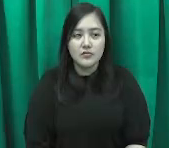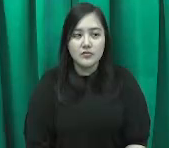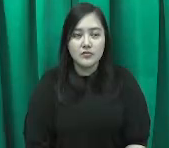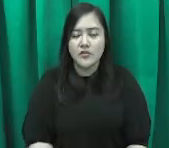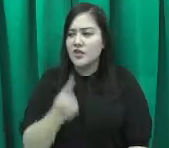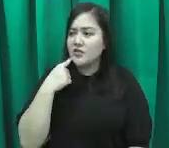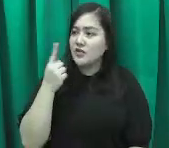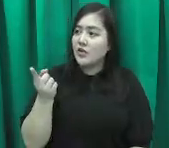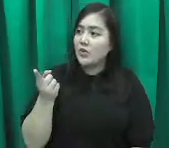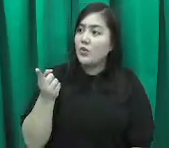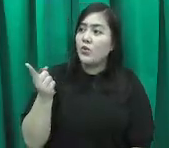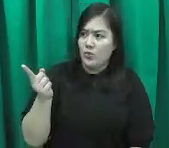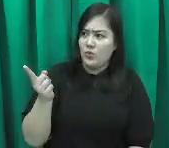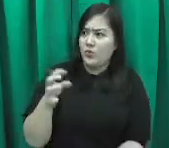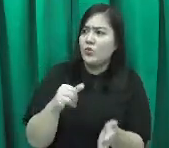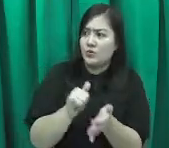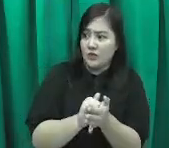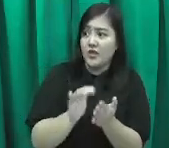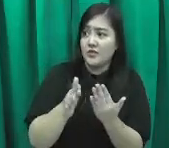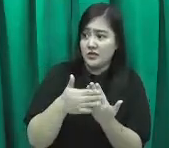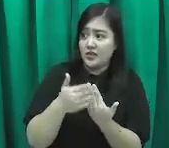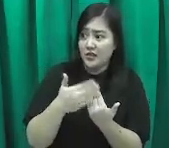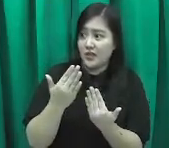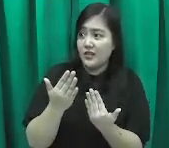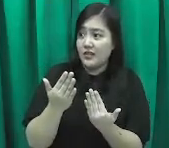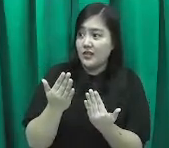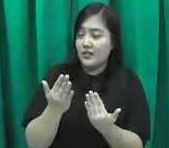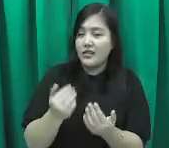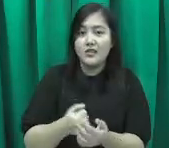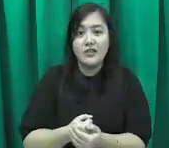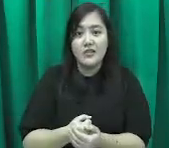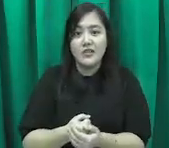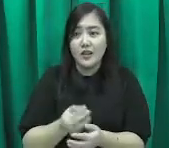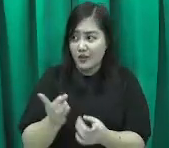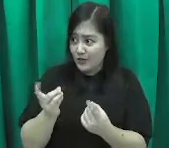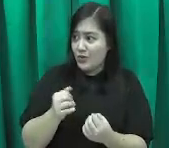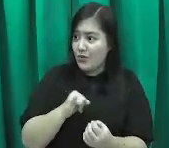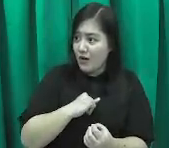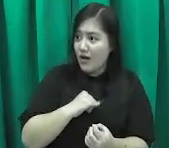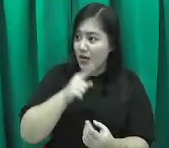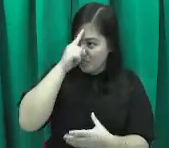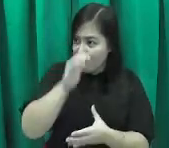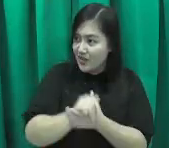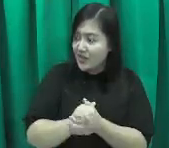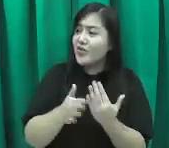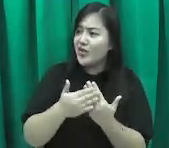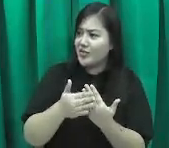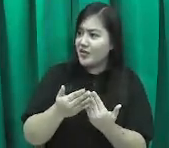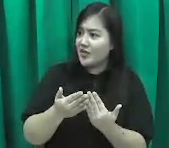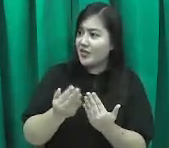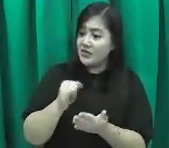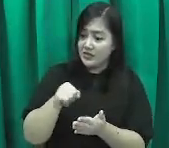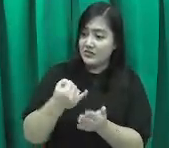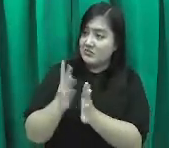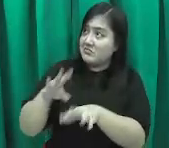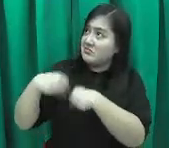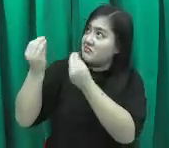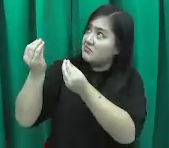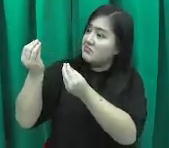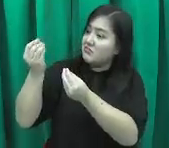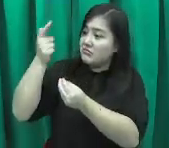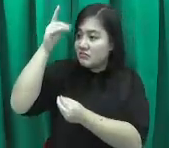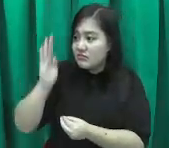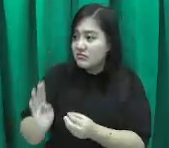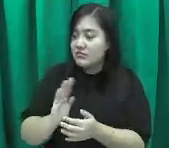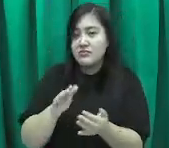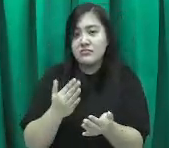sasabihin yes. kasi sa iyo. Ganun yeah. lang gagawin mo. Oo. Maniniwala lang ba ako? Oo. Maniniwala. Bigay ko lang ba tapos lahat tapos maayos ng lahat. Oo. Oo. Ganun.